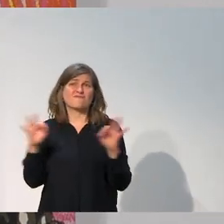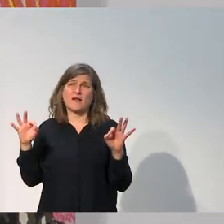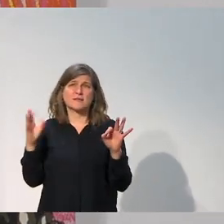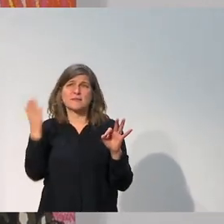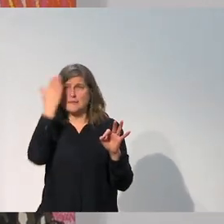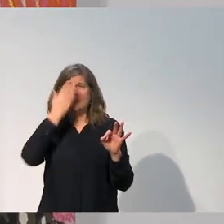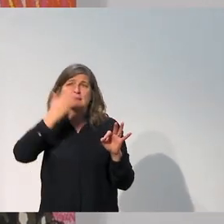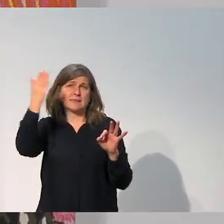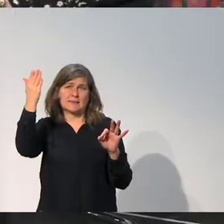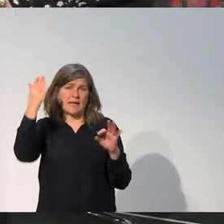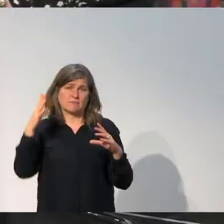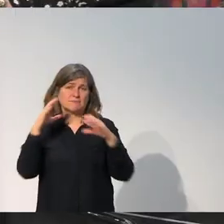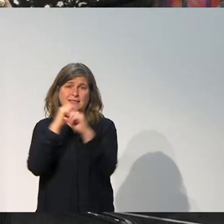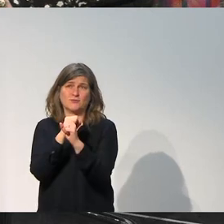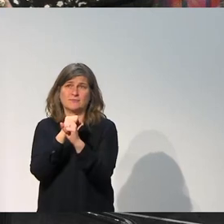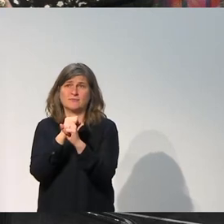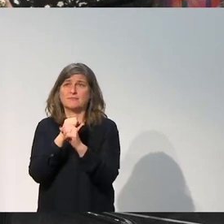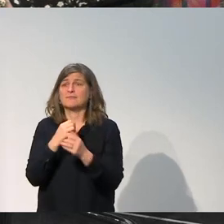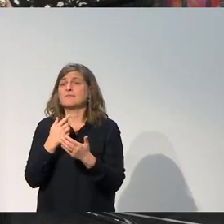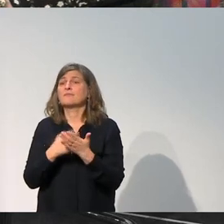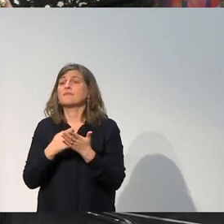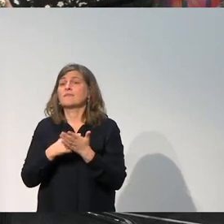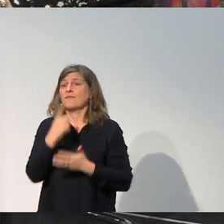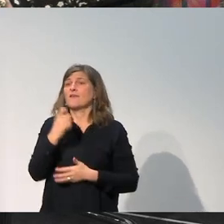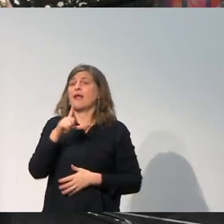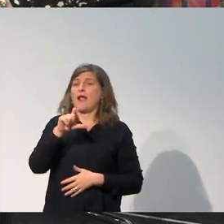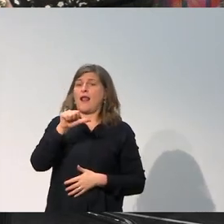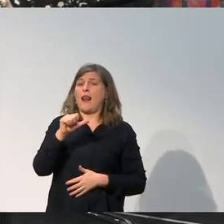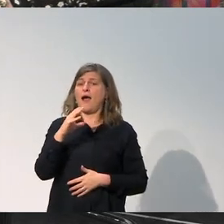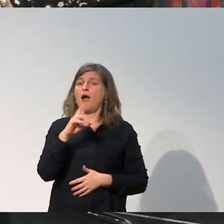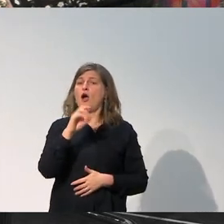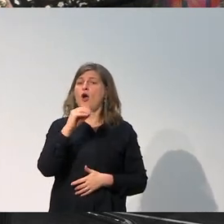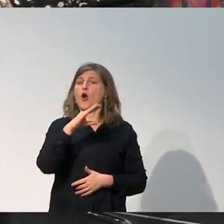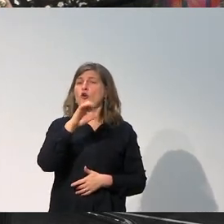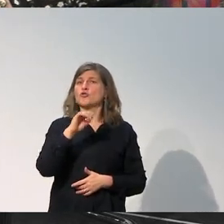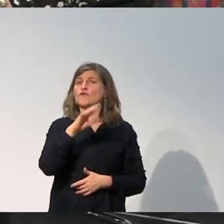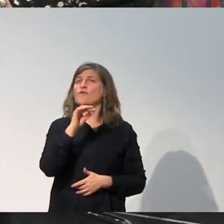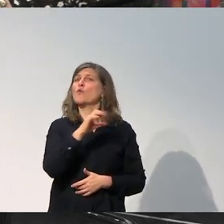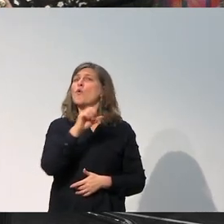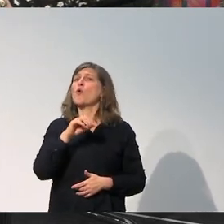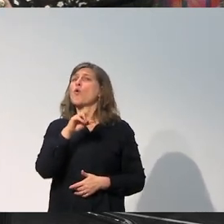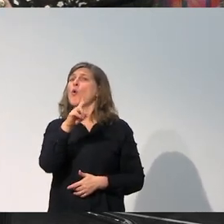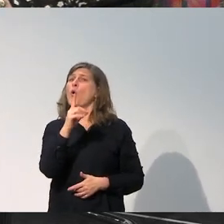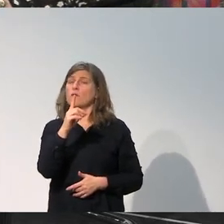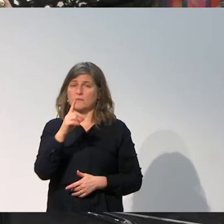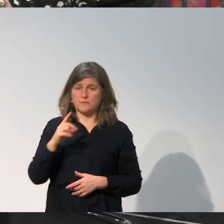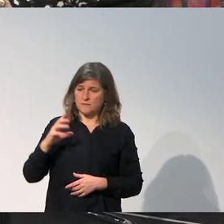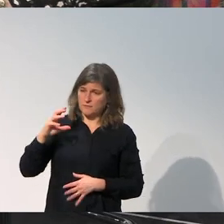une fameuse maxime qui résume votre question, qui est la maxime de La Rochefoucauld. Le soleil ni la mort ne peuvent se regarder en